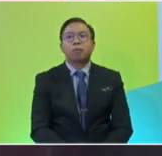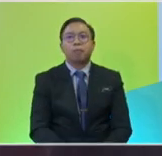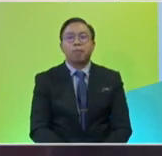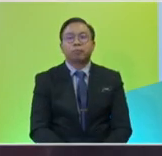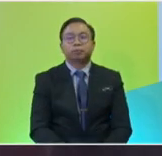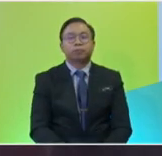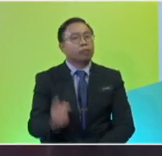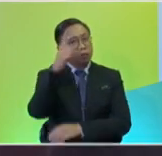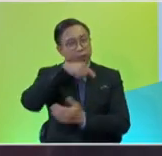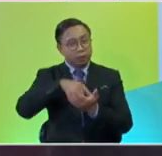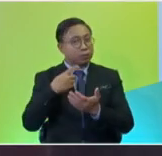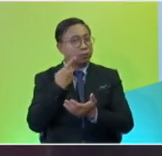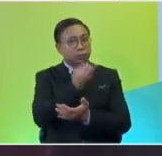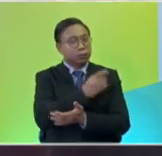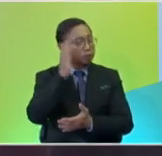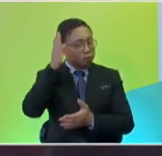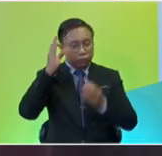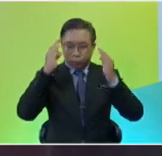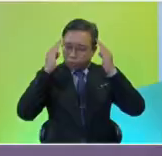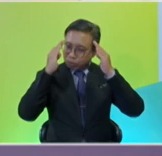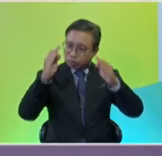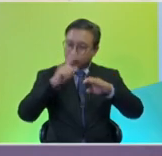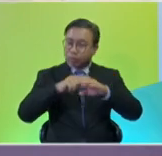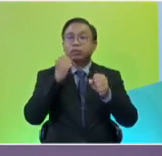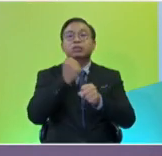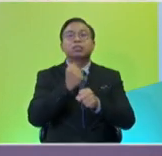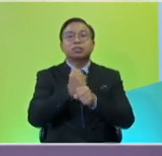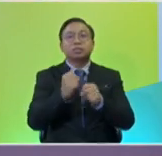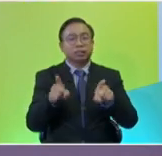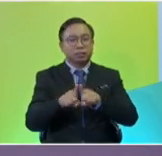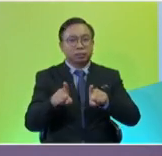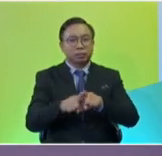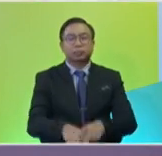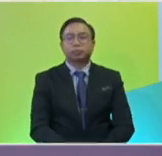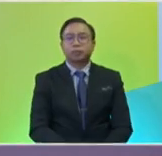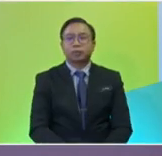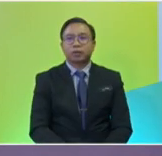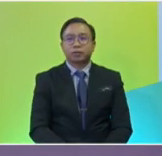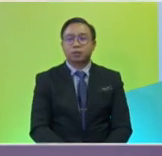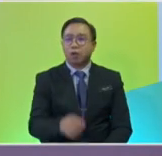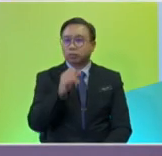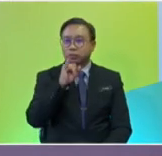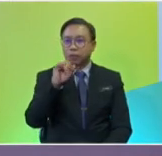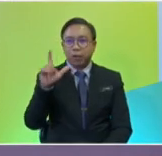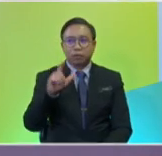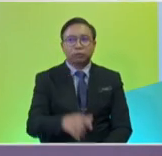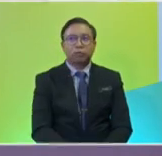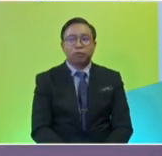kita akan berfokus pada kerjasama itu sebenarnya yang